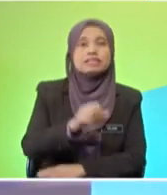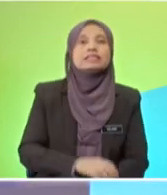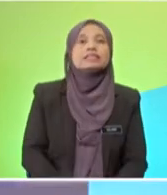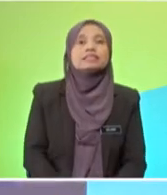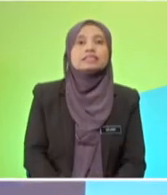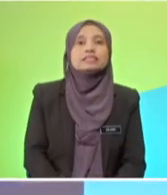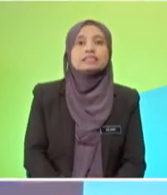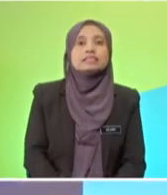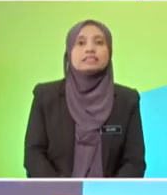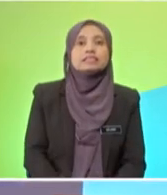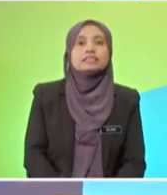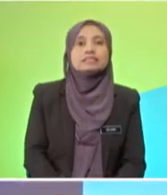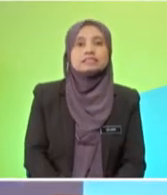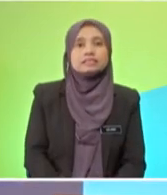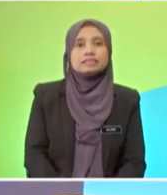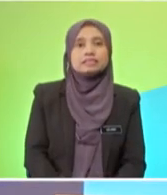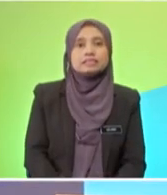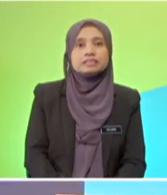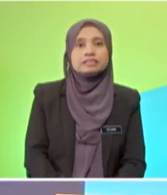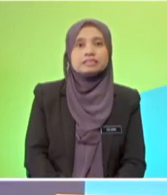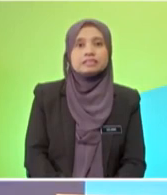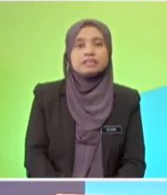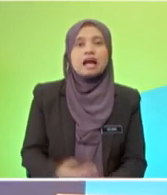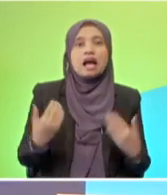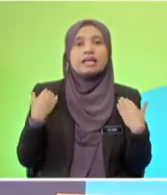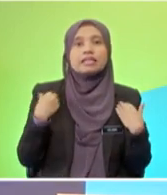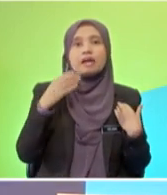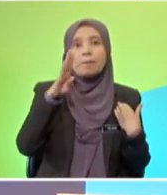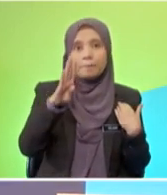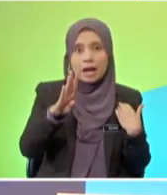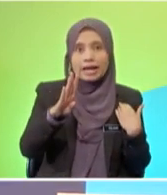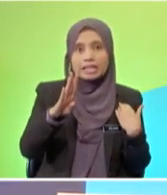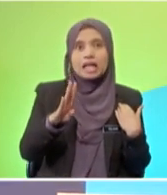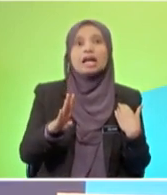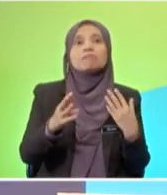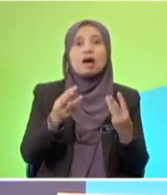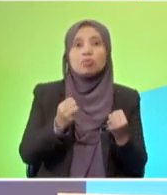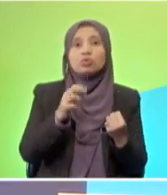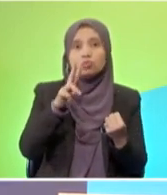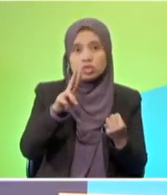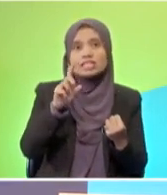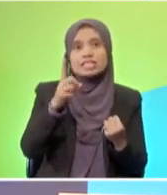oke bagus oke Ada 4 tapi saat anak 2